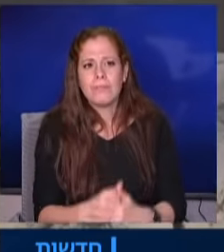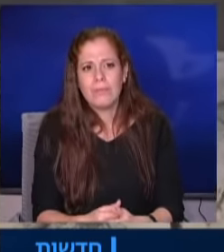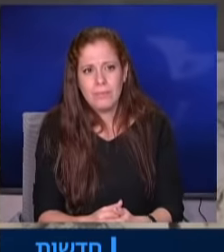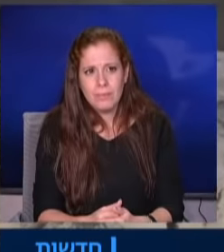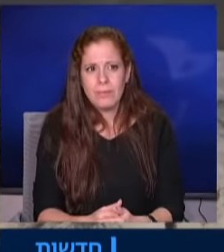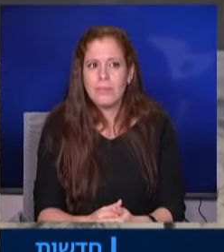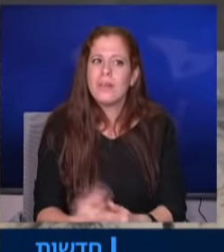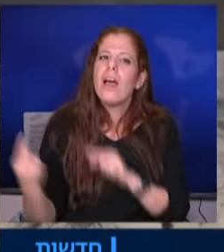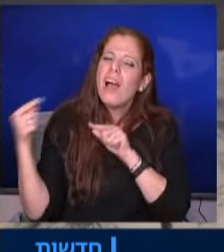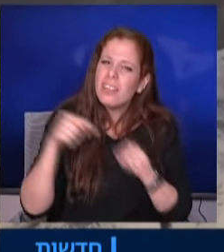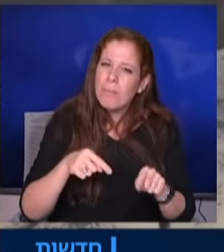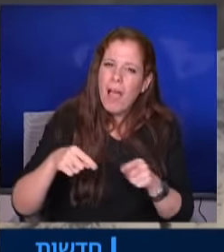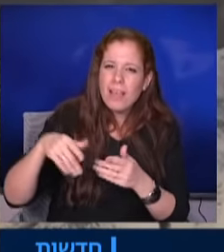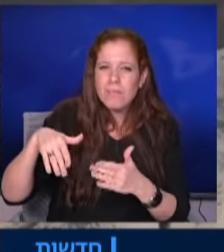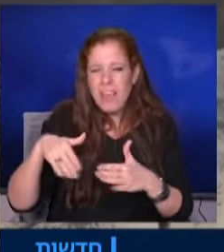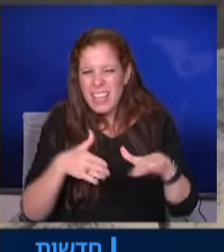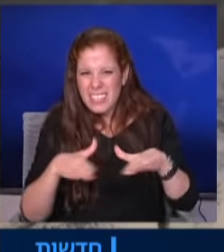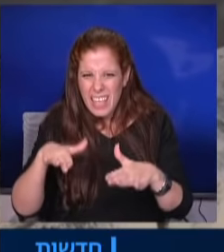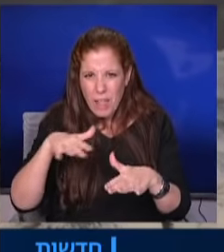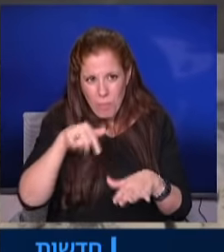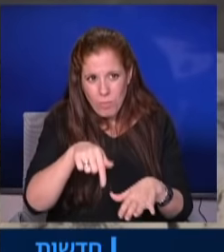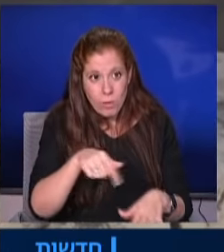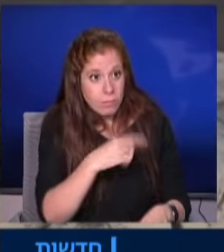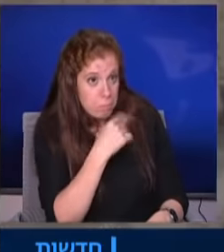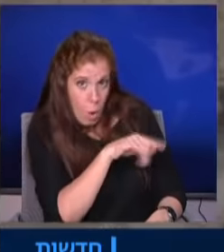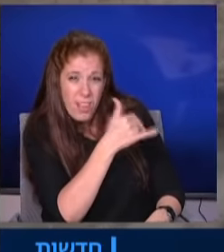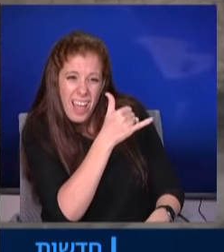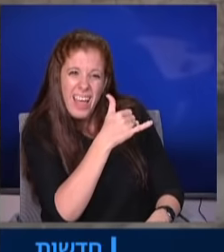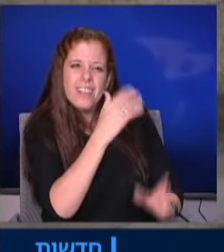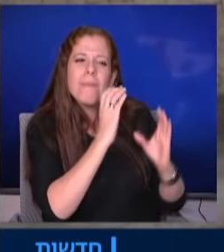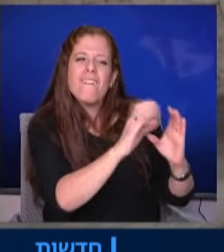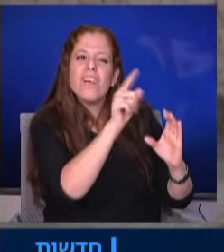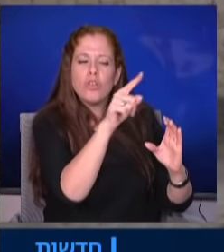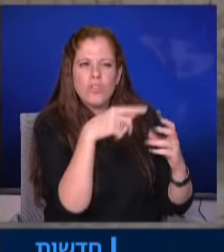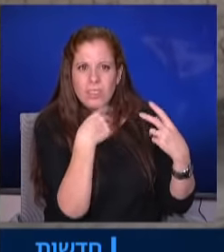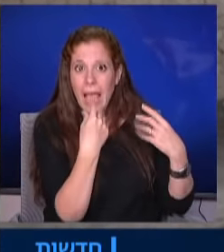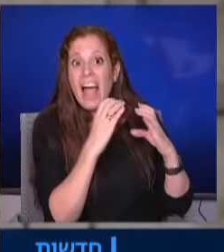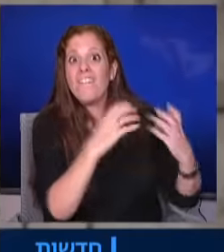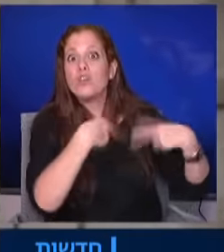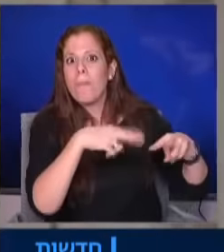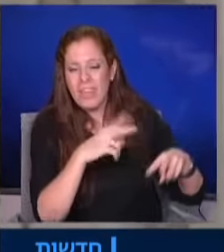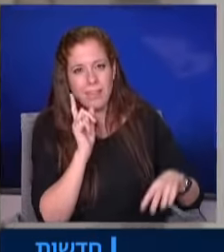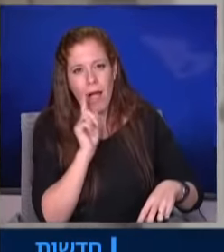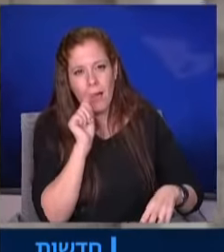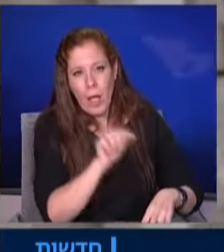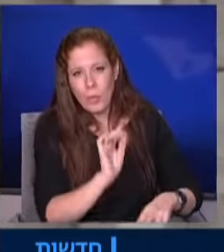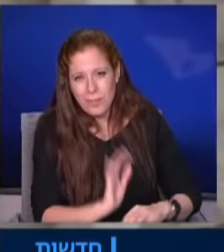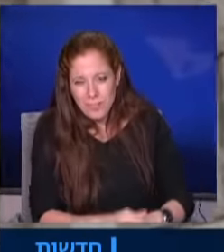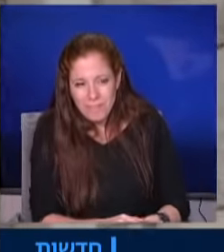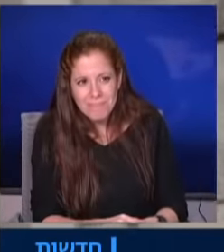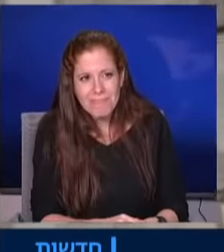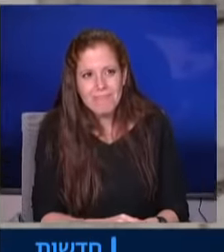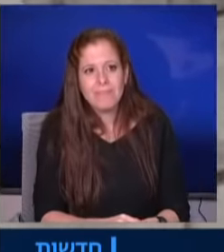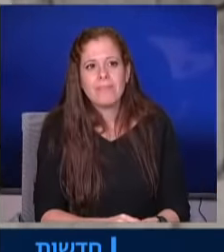I used to skateboard here. Over here? Yeah, here, back that road. That was like the scary road, we called it.